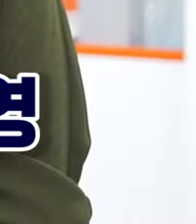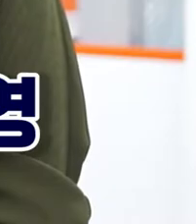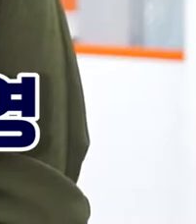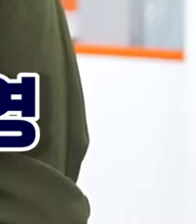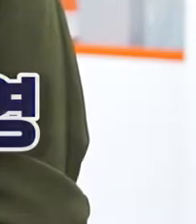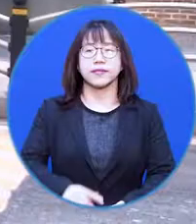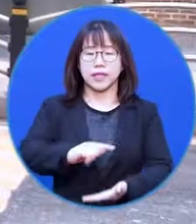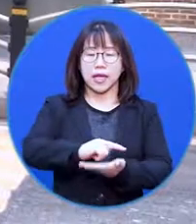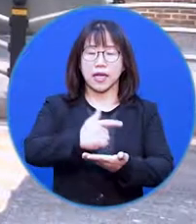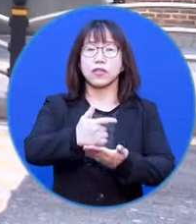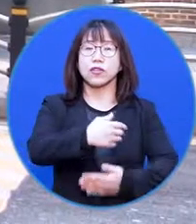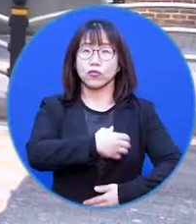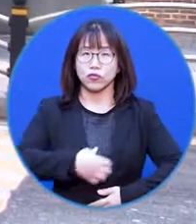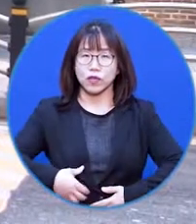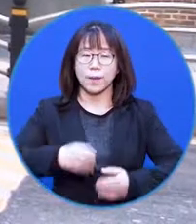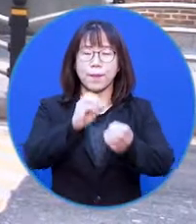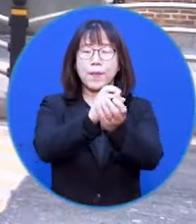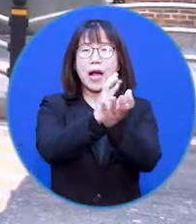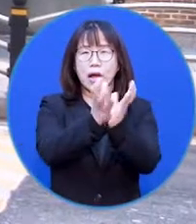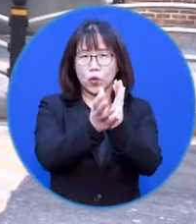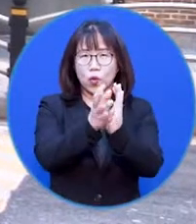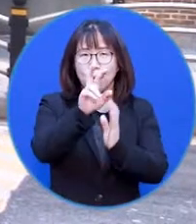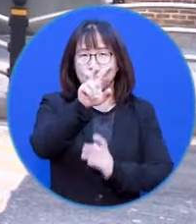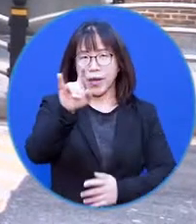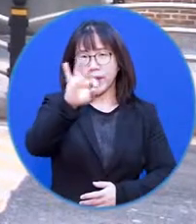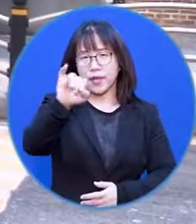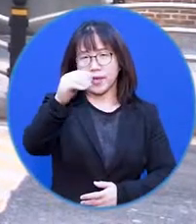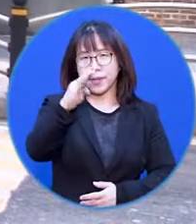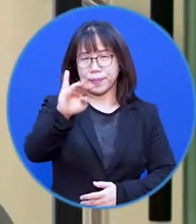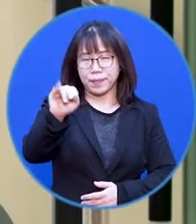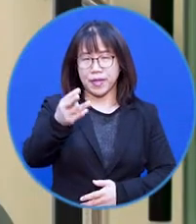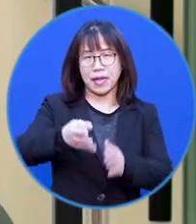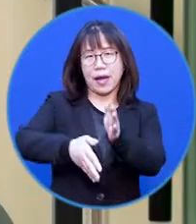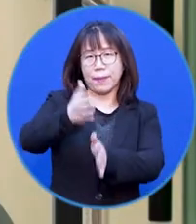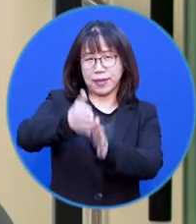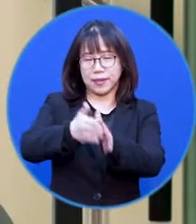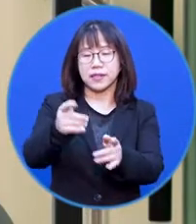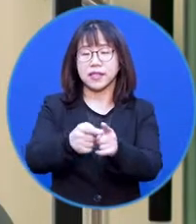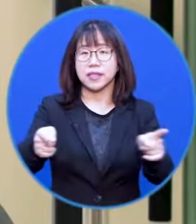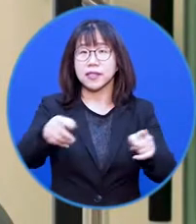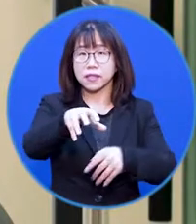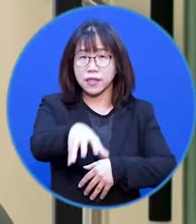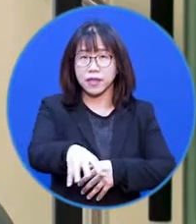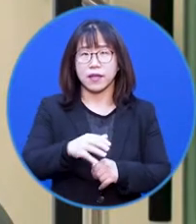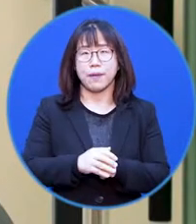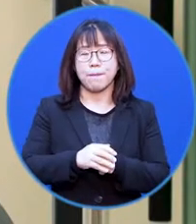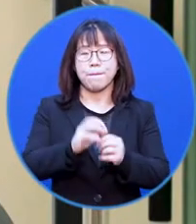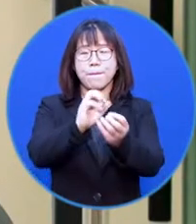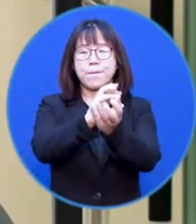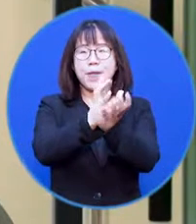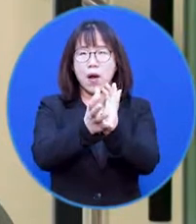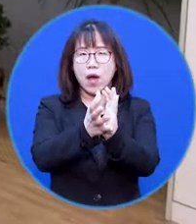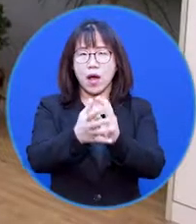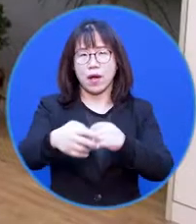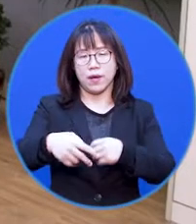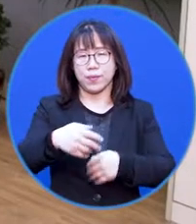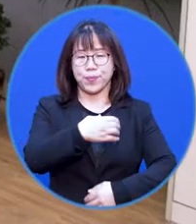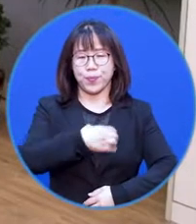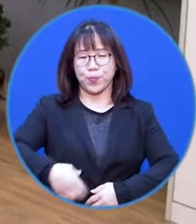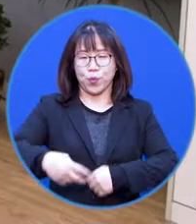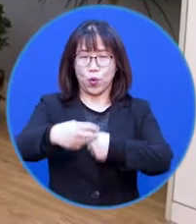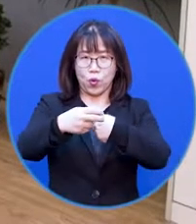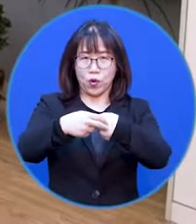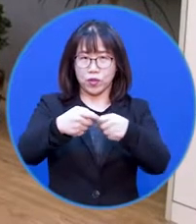들어갔습니다. 강서구가 방화동 메이빌 아파트 1층에 258제곱미터 규모의 방화보건지소를